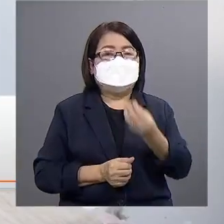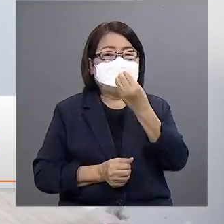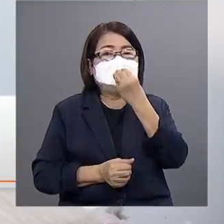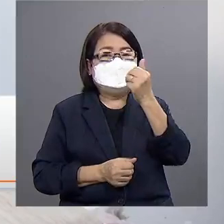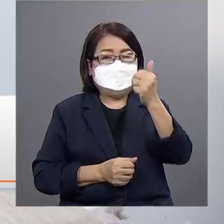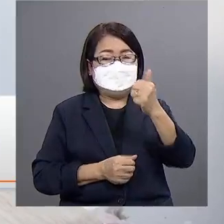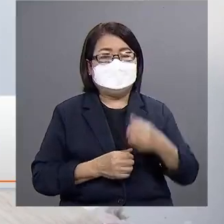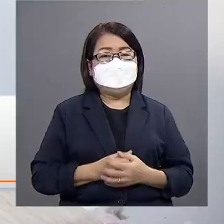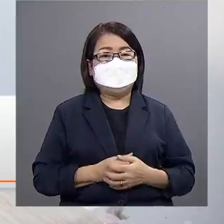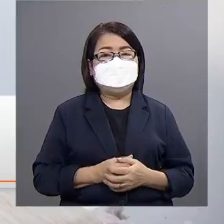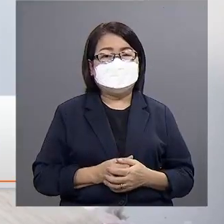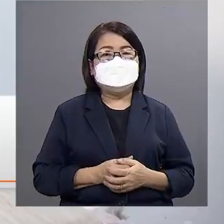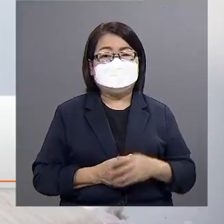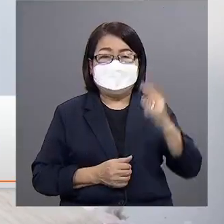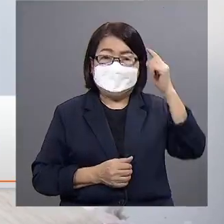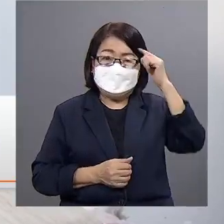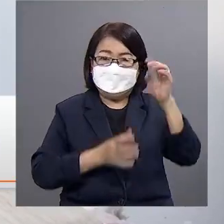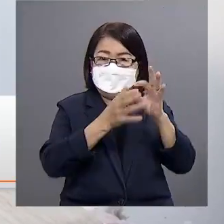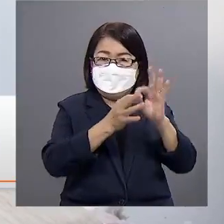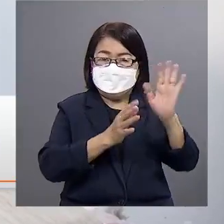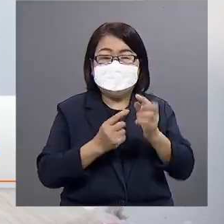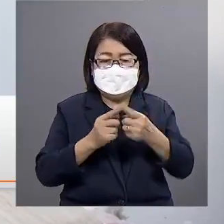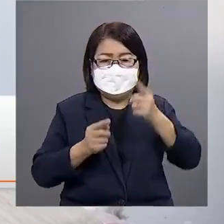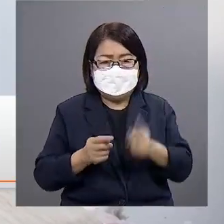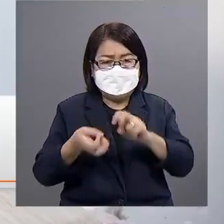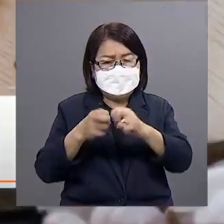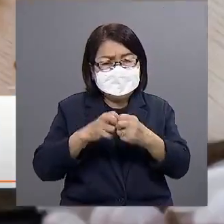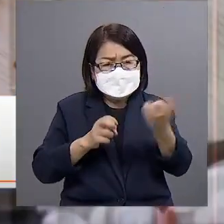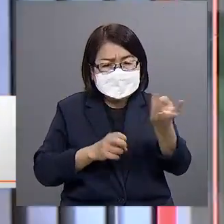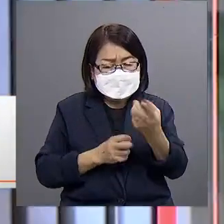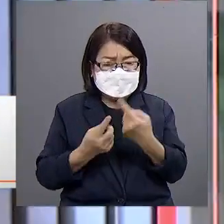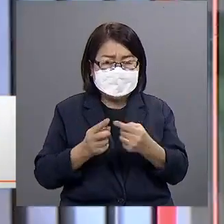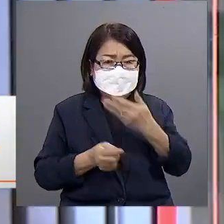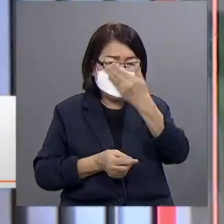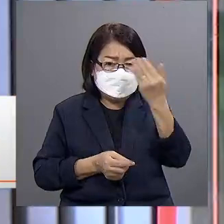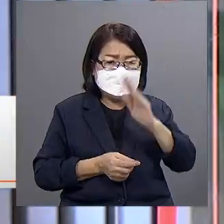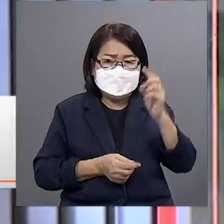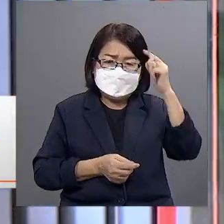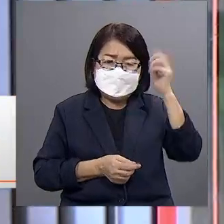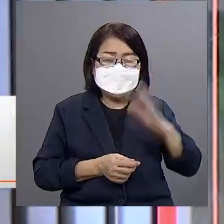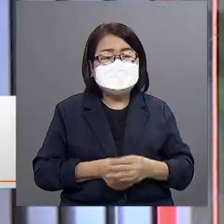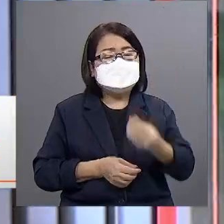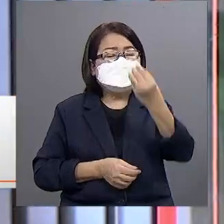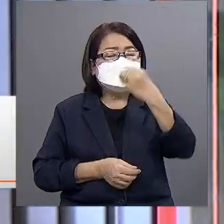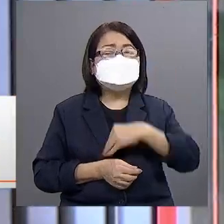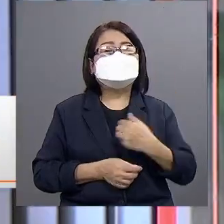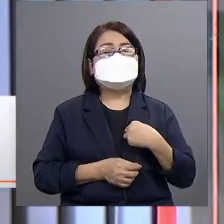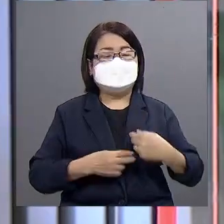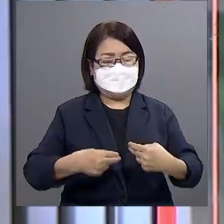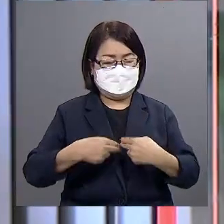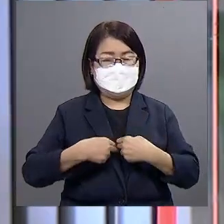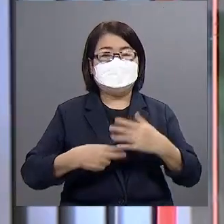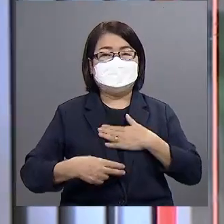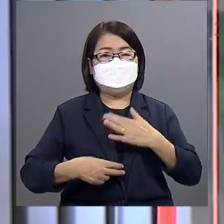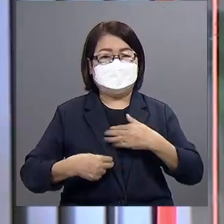งครับ ครับแต่จริงๆแล้วเนี่ยเล็กๆน้อยๆเนี่ยถ้าเกิดเผลอพลาดไปก็ไม่ต้องกังวลไปจริงๆแล้วร่างกายของเราก็มีกลไกในการขจัดออกอยู่แล้วเรามี